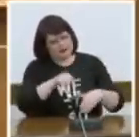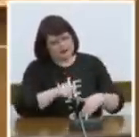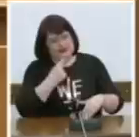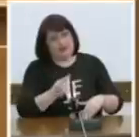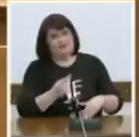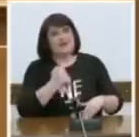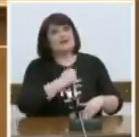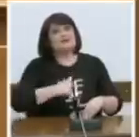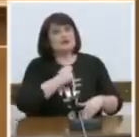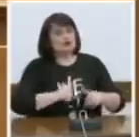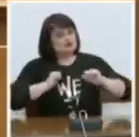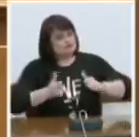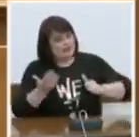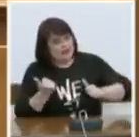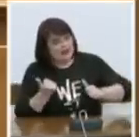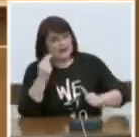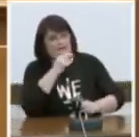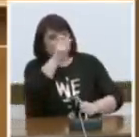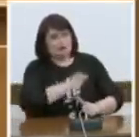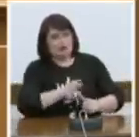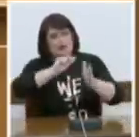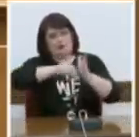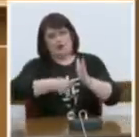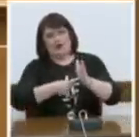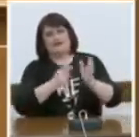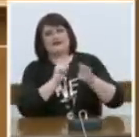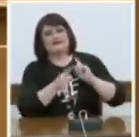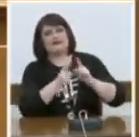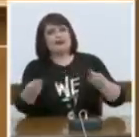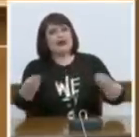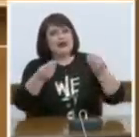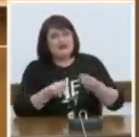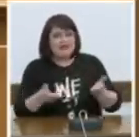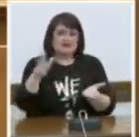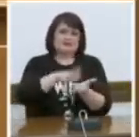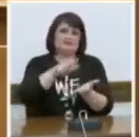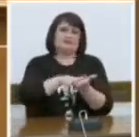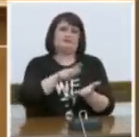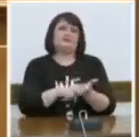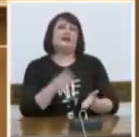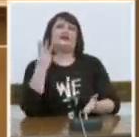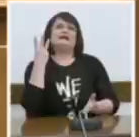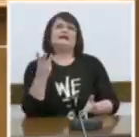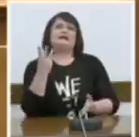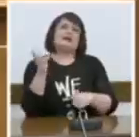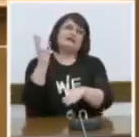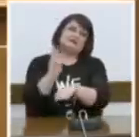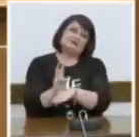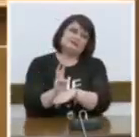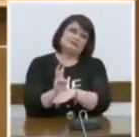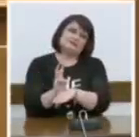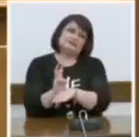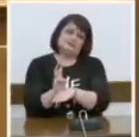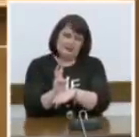σθένος. Όχι να υπογράψετε νέες συμφωνίες, αλλά και να φέρετε, να κυρώσετε 3 τεχνικές συμφωνίες που εκκρεμούν εδώ με τη Βόρεια Μακεδονία. Με